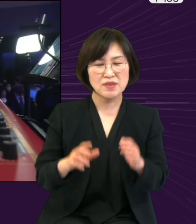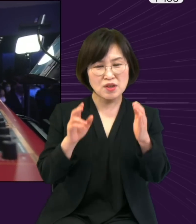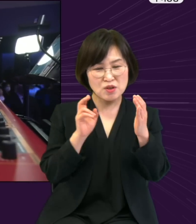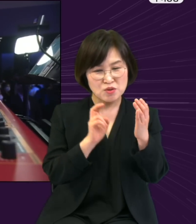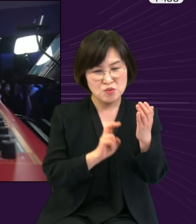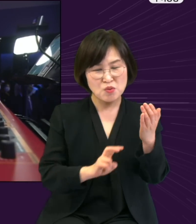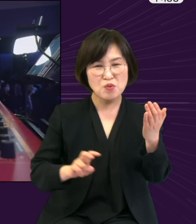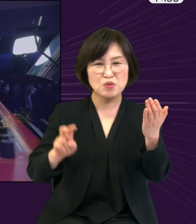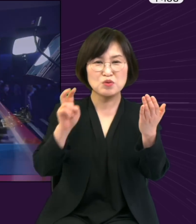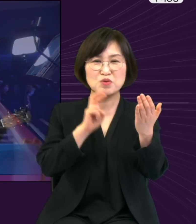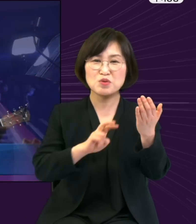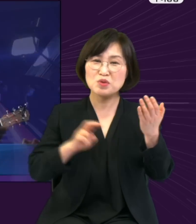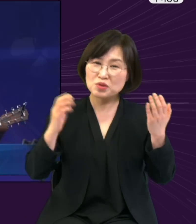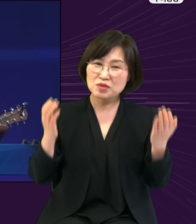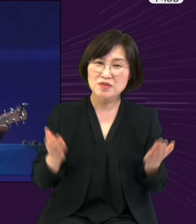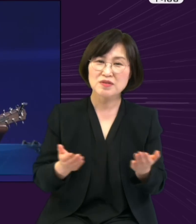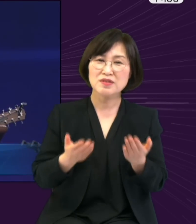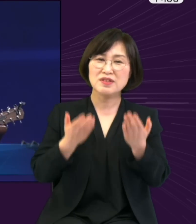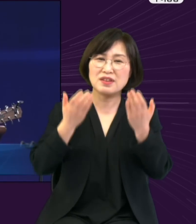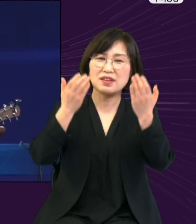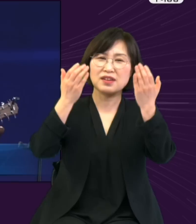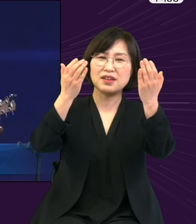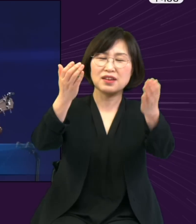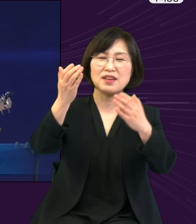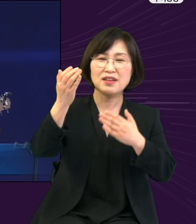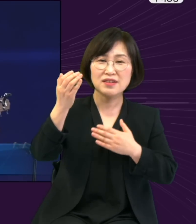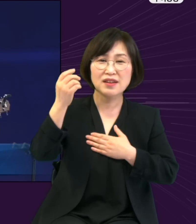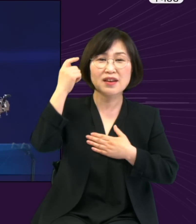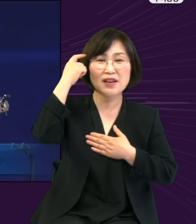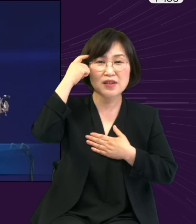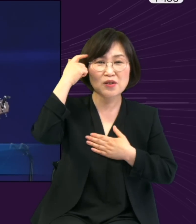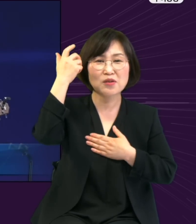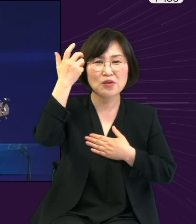성축해 내 영혼